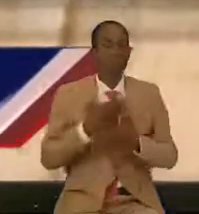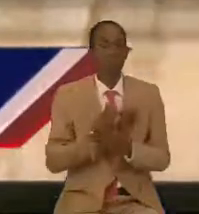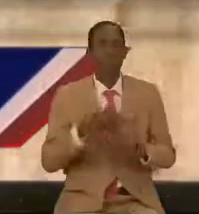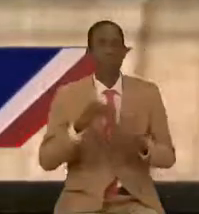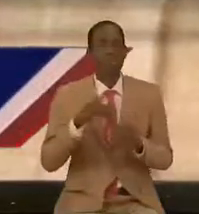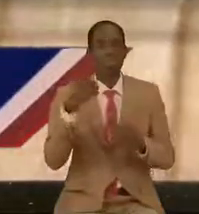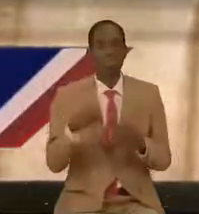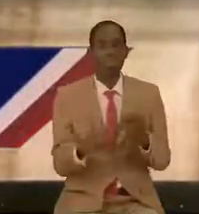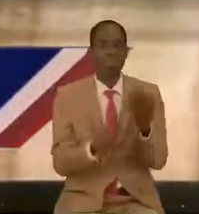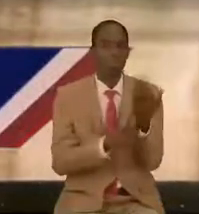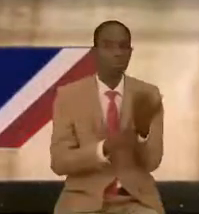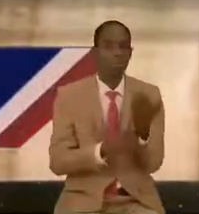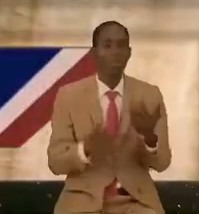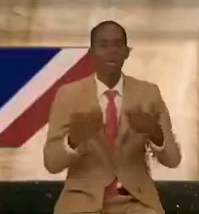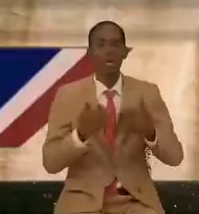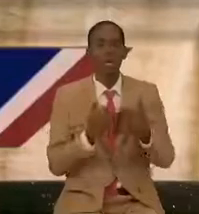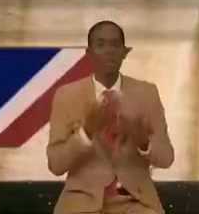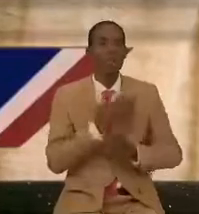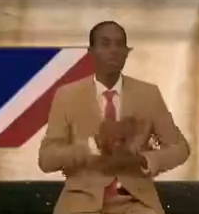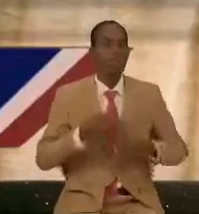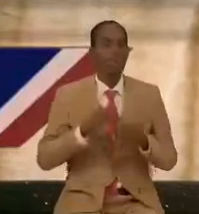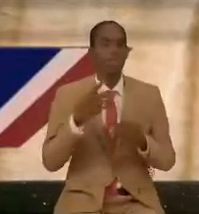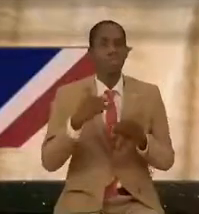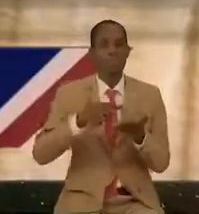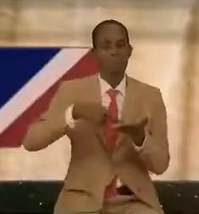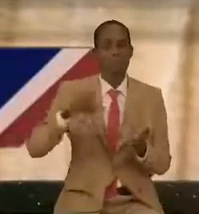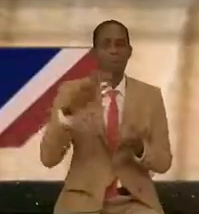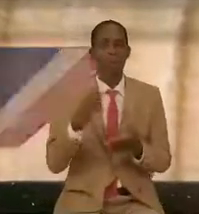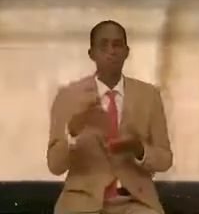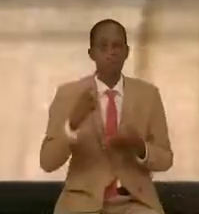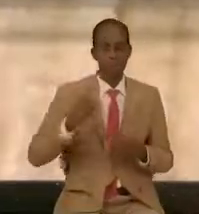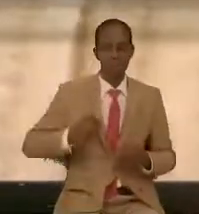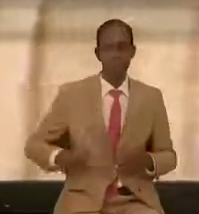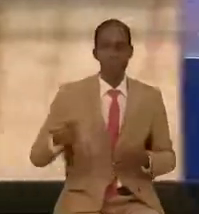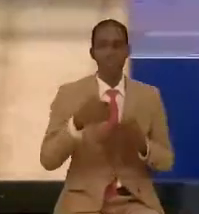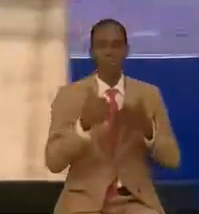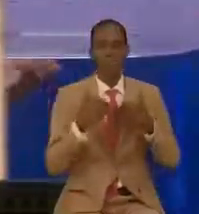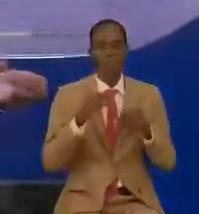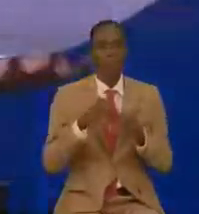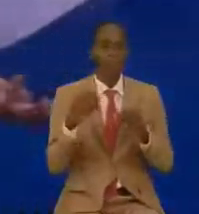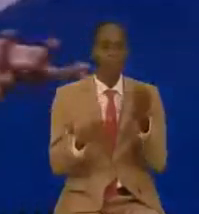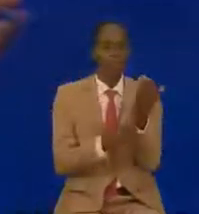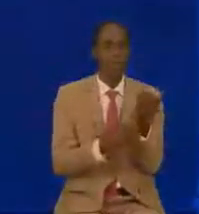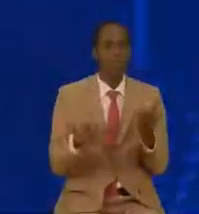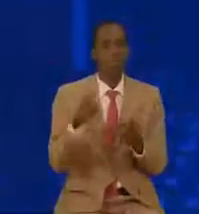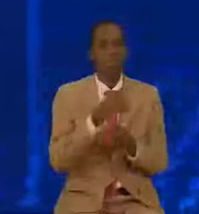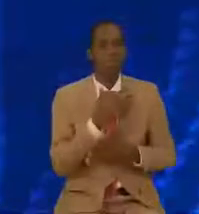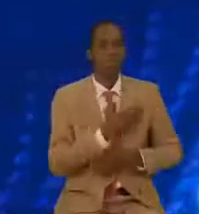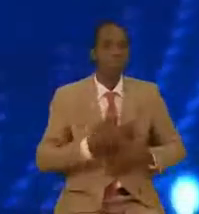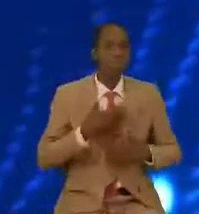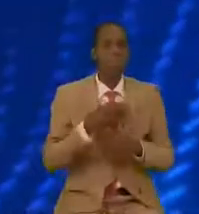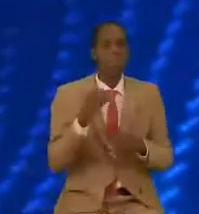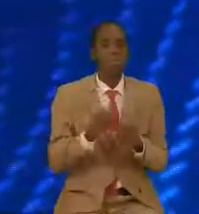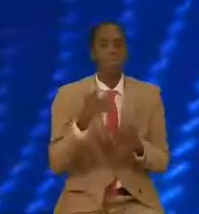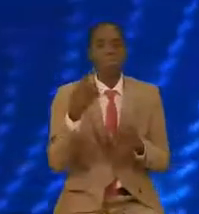se glorifient de la marque de la circoncision qu'ils ont dans la chair. Ils se glorifient des